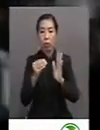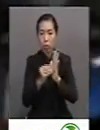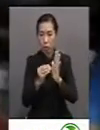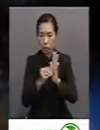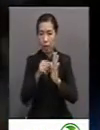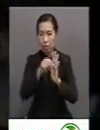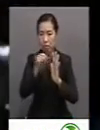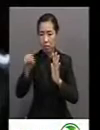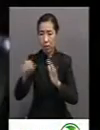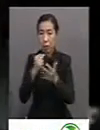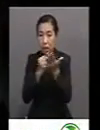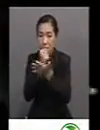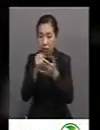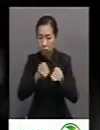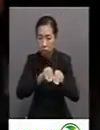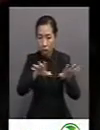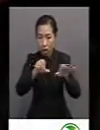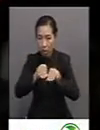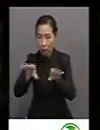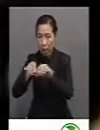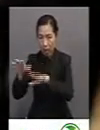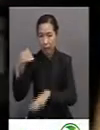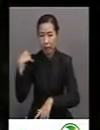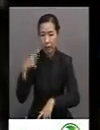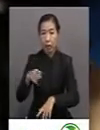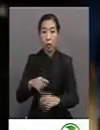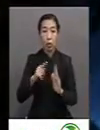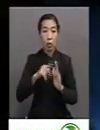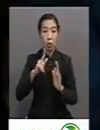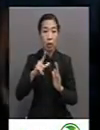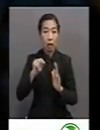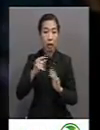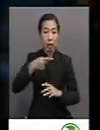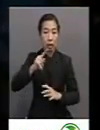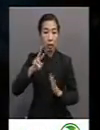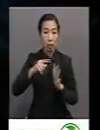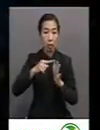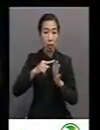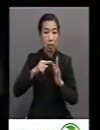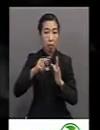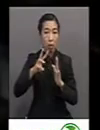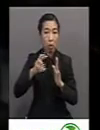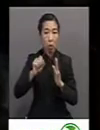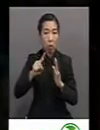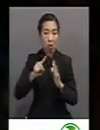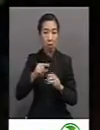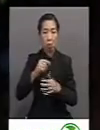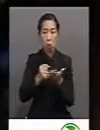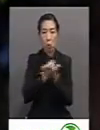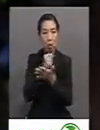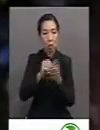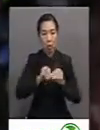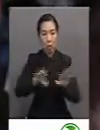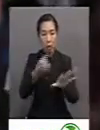ครเป็นจุดแพร่ระบาดของยาเสพติดโดยในส่วนของเขตประเวศถือเป็นจุดที่มีการแพร่ระบาดค่อนข้างมากหลังปฏิบัติการตรว